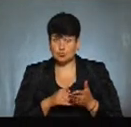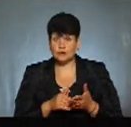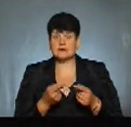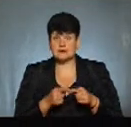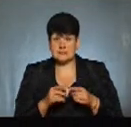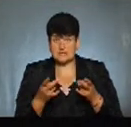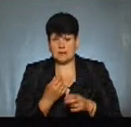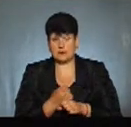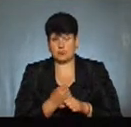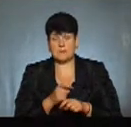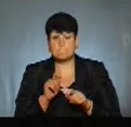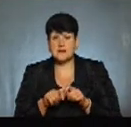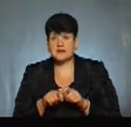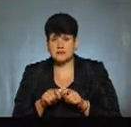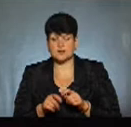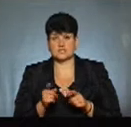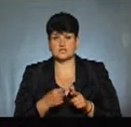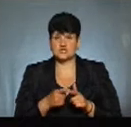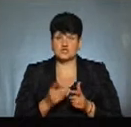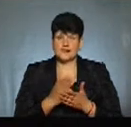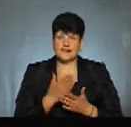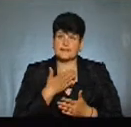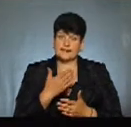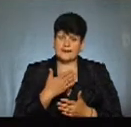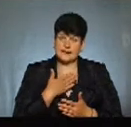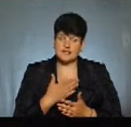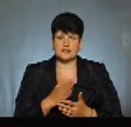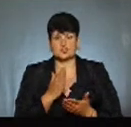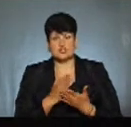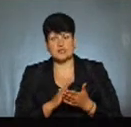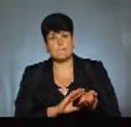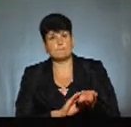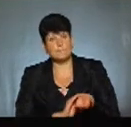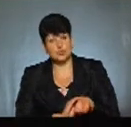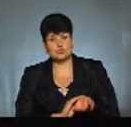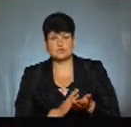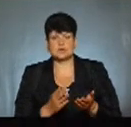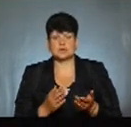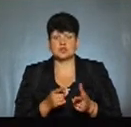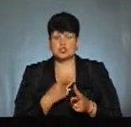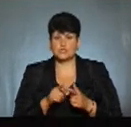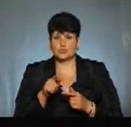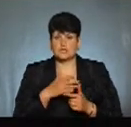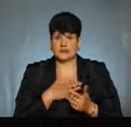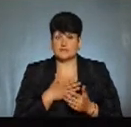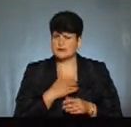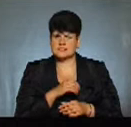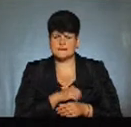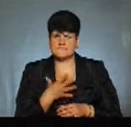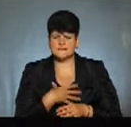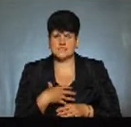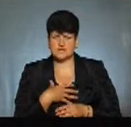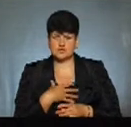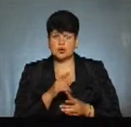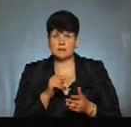треба робити. Перевірте, чи в людини є дихання, пульс, чи людина дихає, це основне питання. Якщо